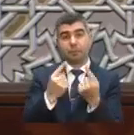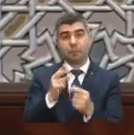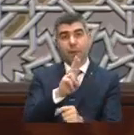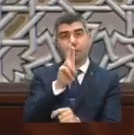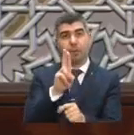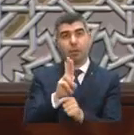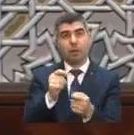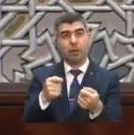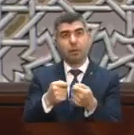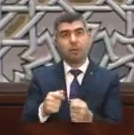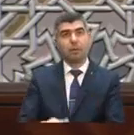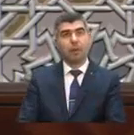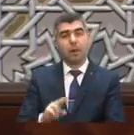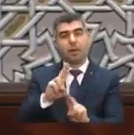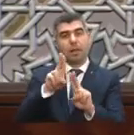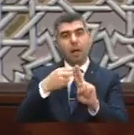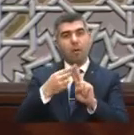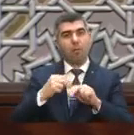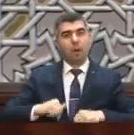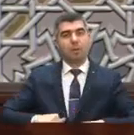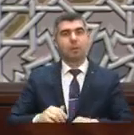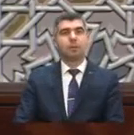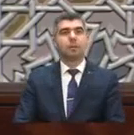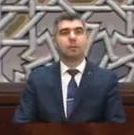إضافي؟ جواب السيد الوزير.